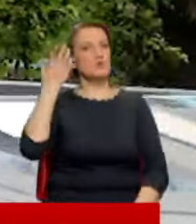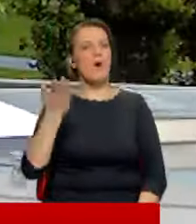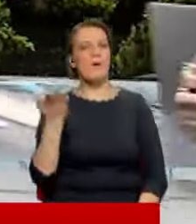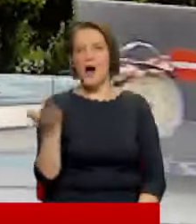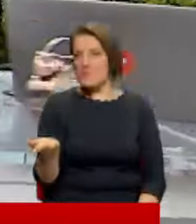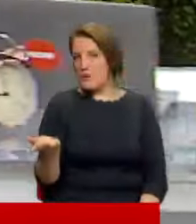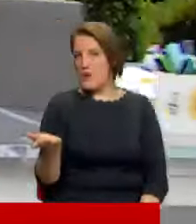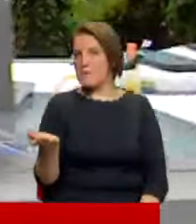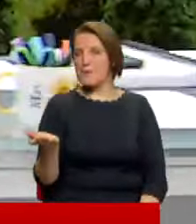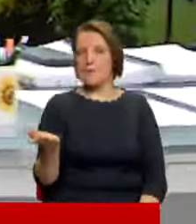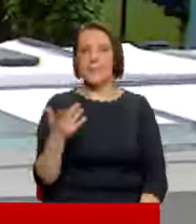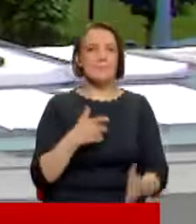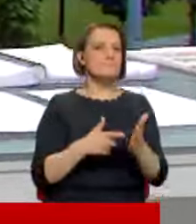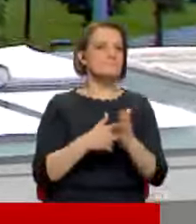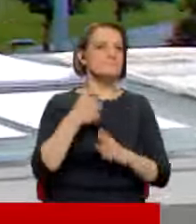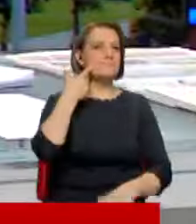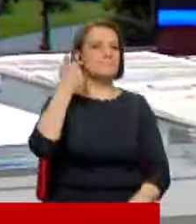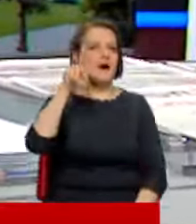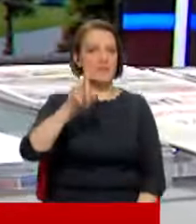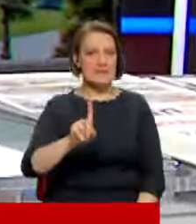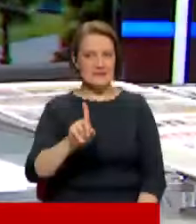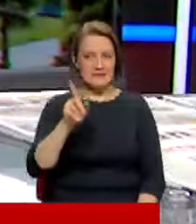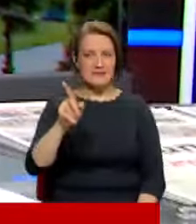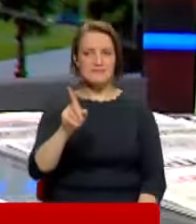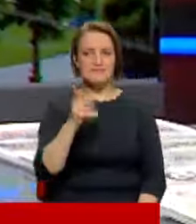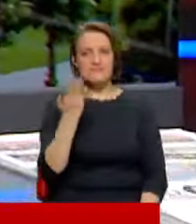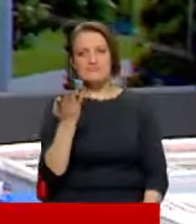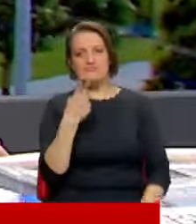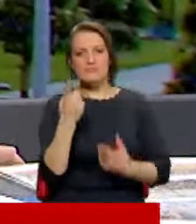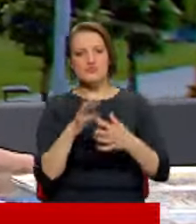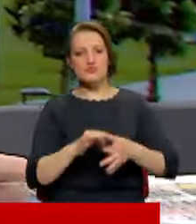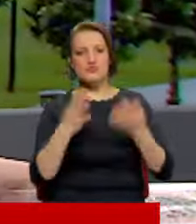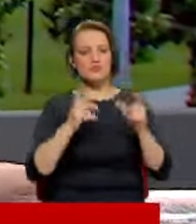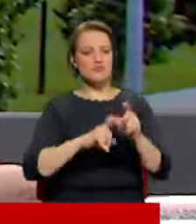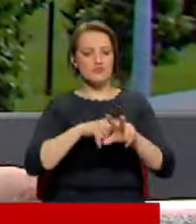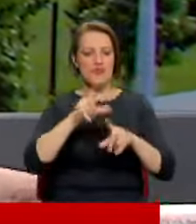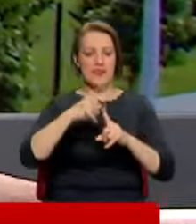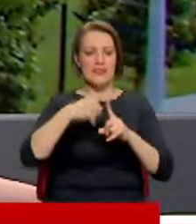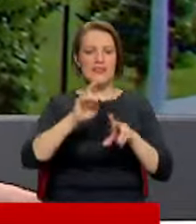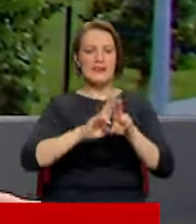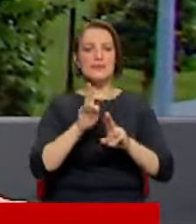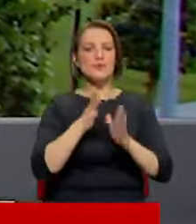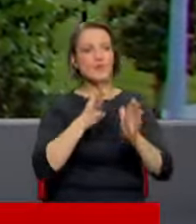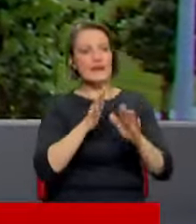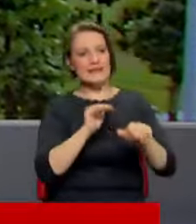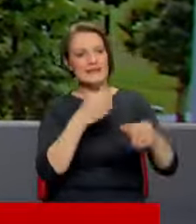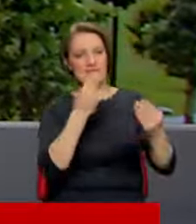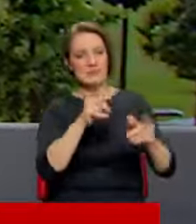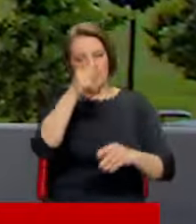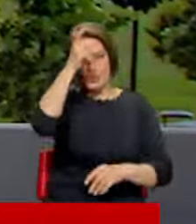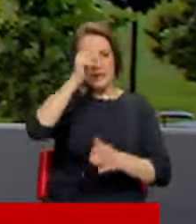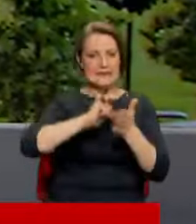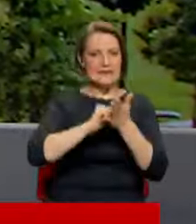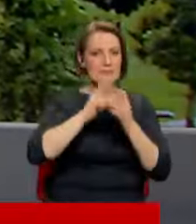acaba Hani Tarım Bakanlığı burada devreye girer mi Çeltik üreticisini de Destekler mi bugün Türkiye Gazetesi'nin